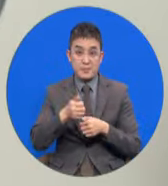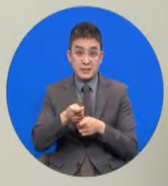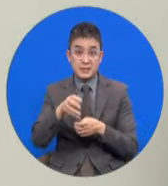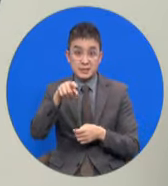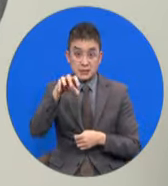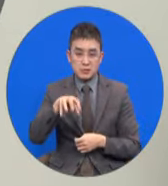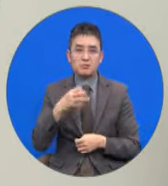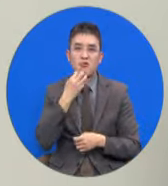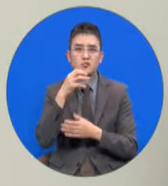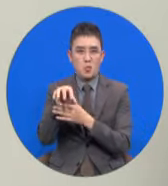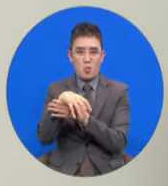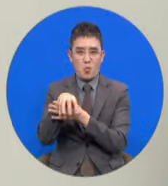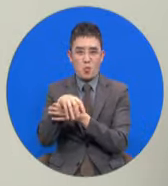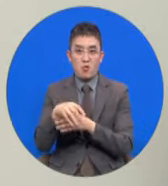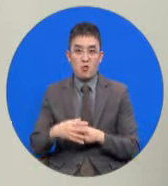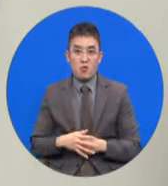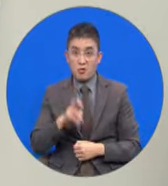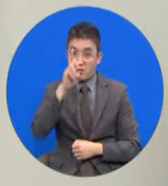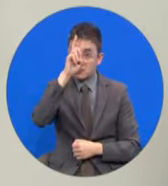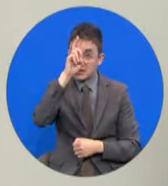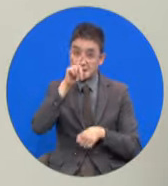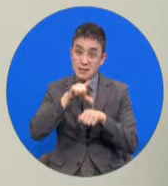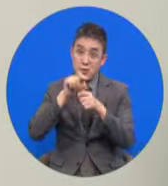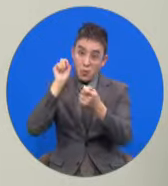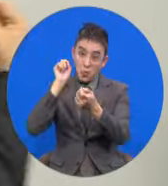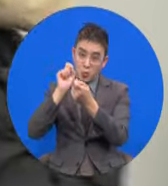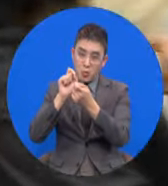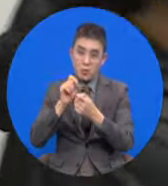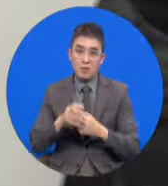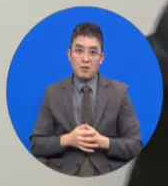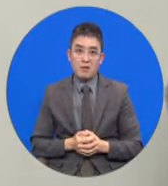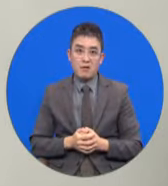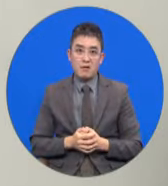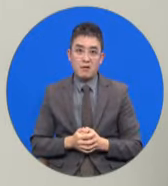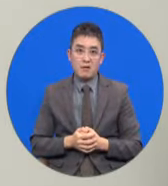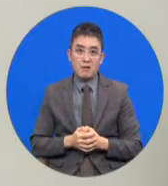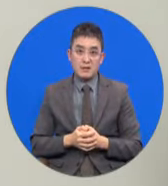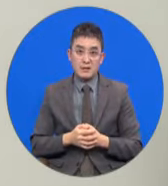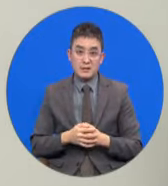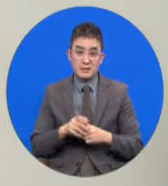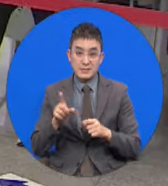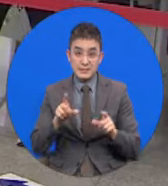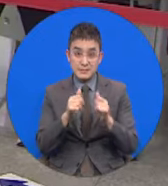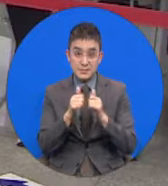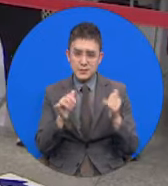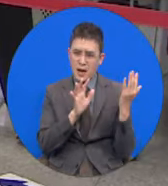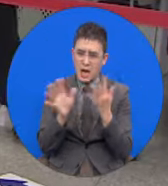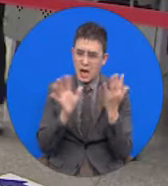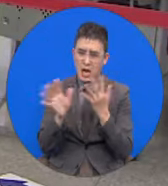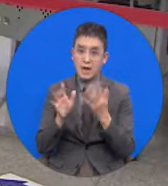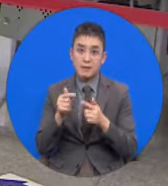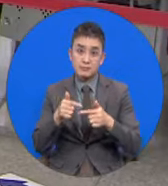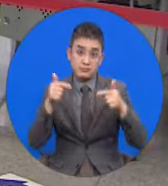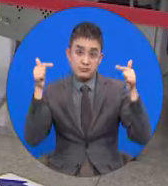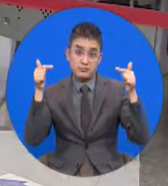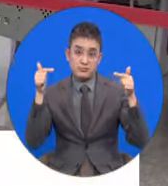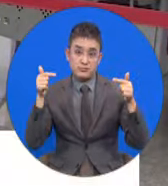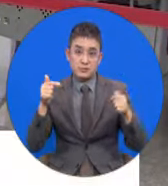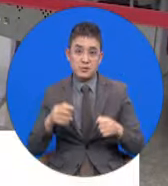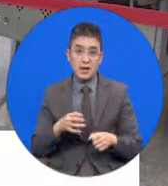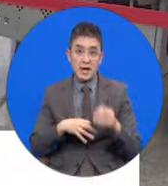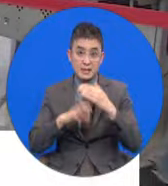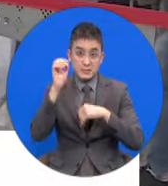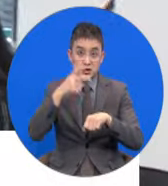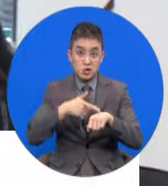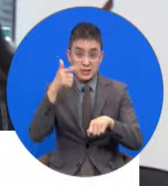종로구인데요. 점심시간이 가까워지면서 투표를 하려는 시민들이 점점 늘고 있습니다. 오전 6시부터